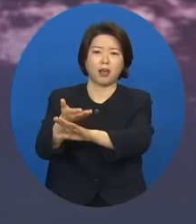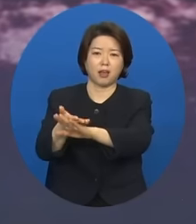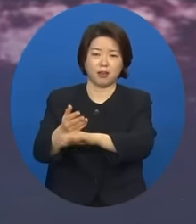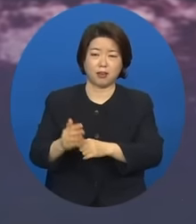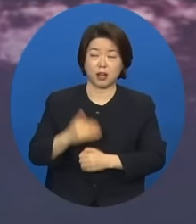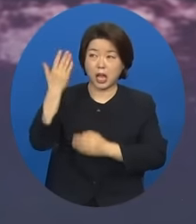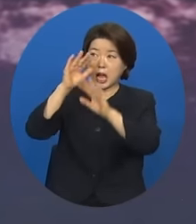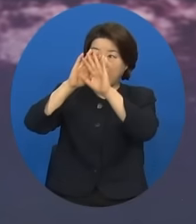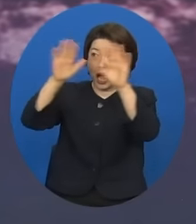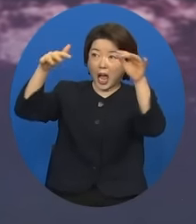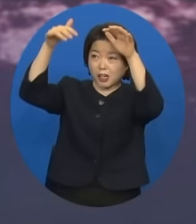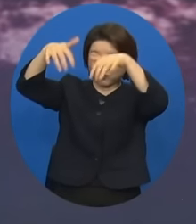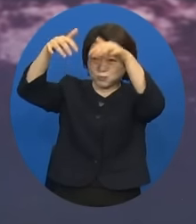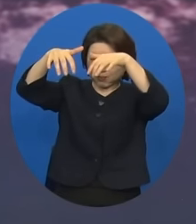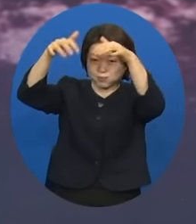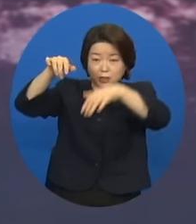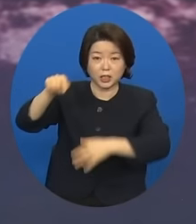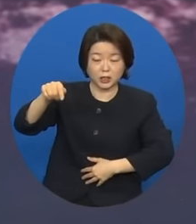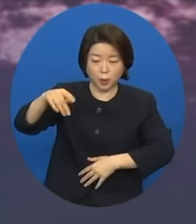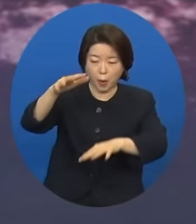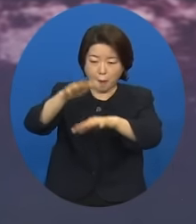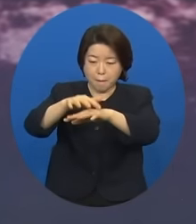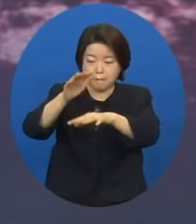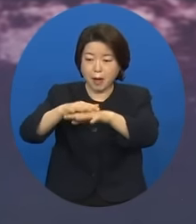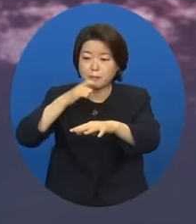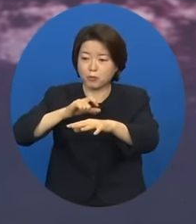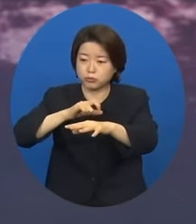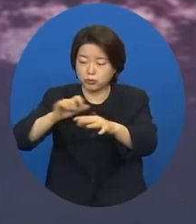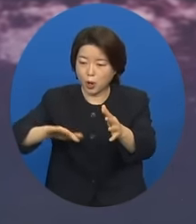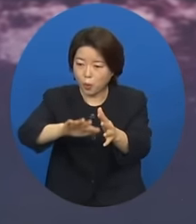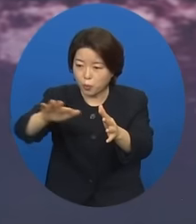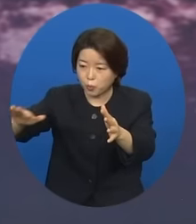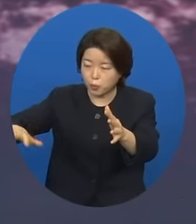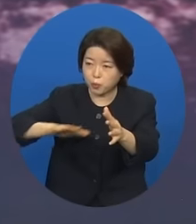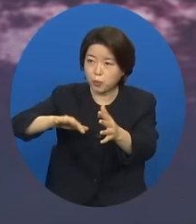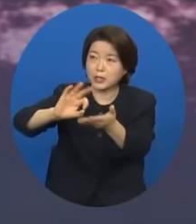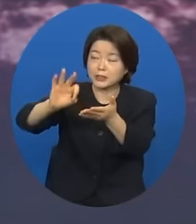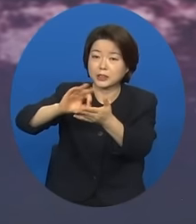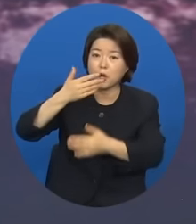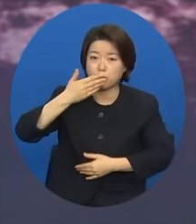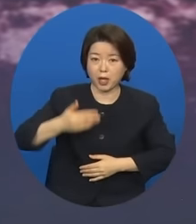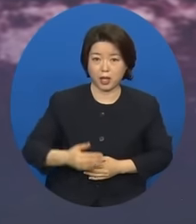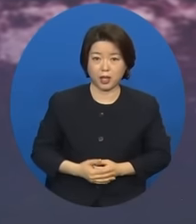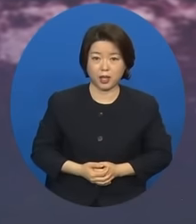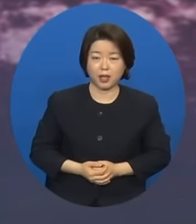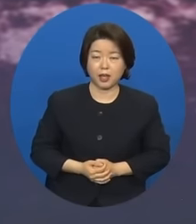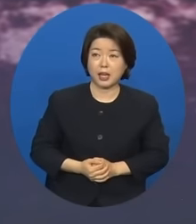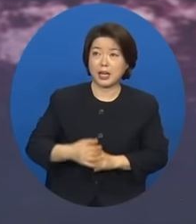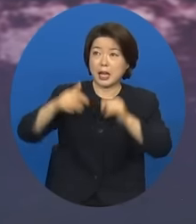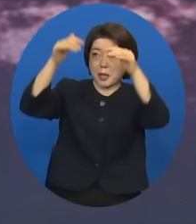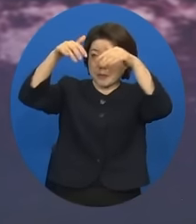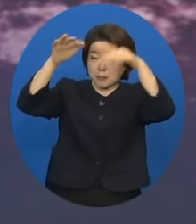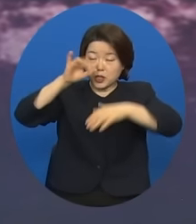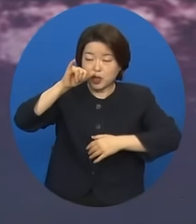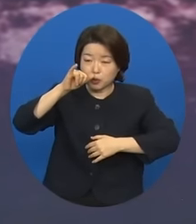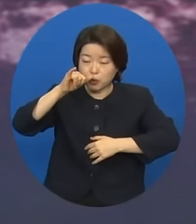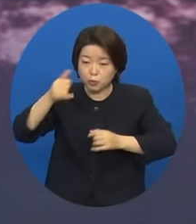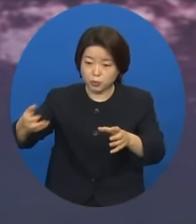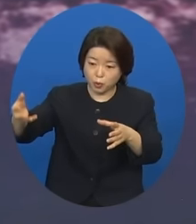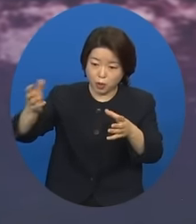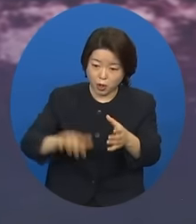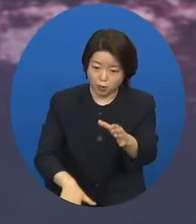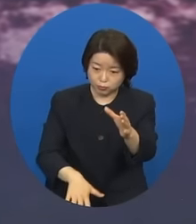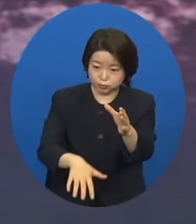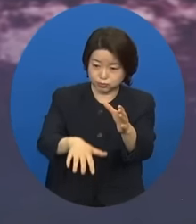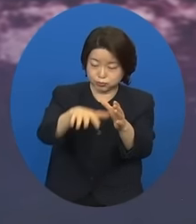하늘에서 내린 빗물로 밭 물을 대합니다 즉 비가 있어야 하고 그 을 담을 수 있는 우물이 있어야 되는데 우물이